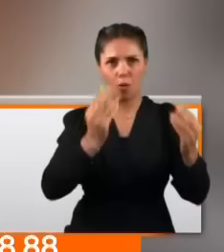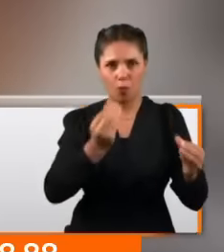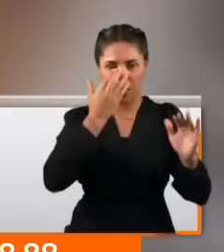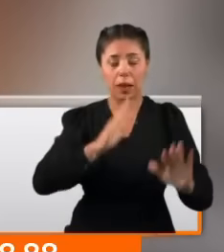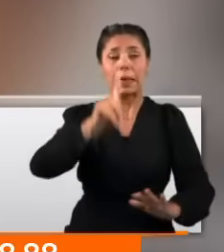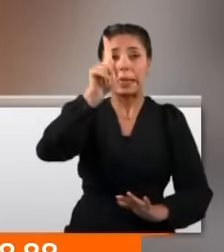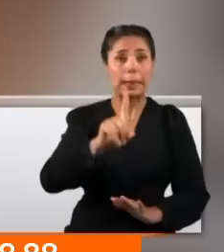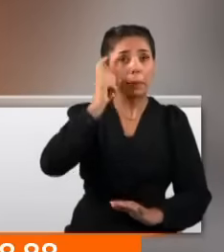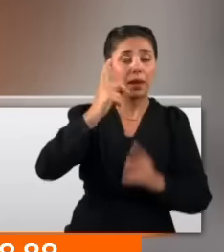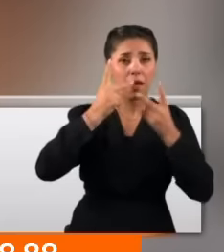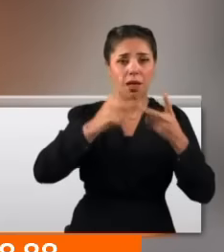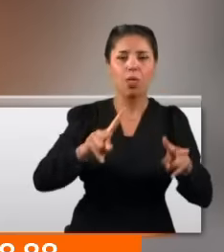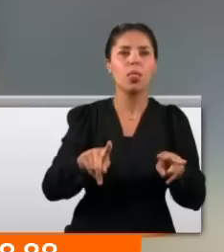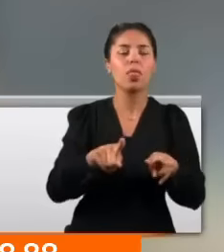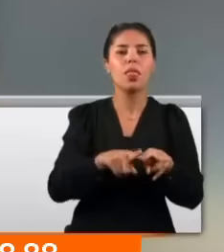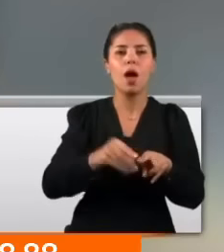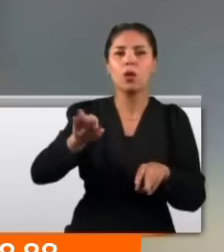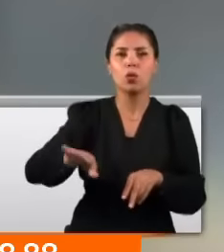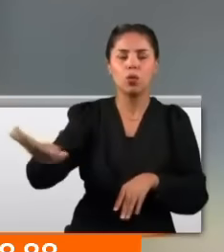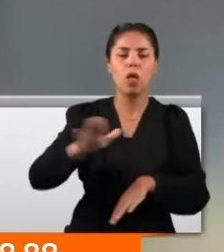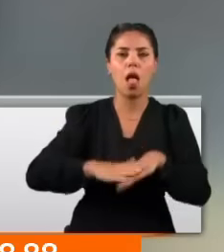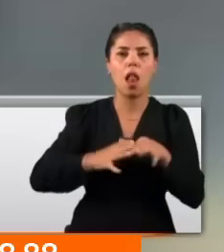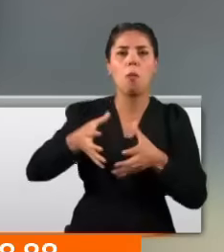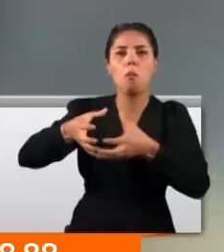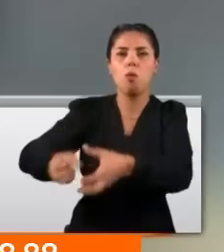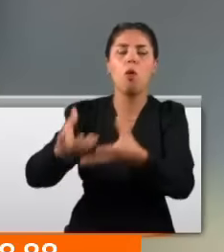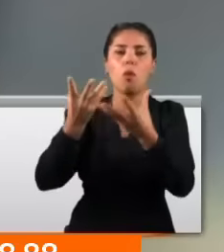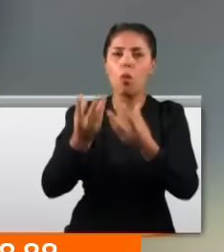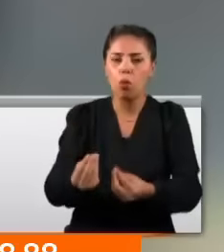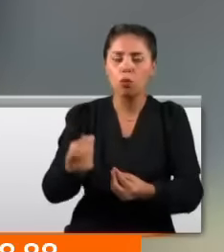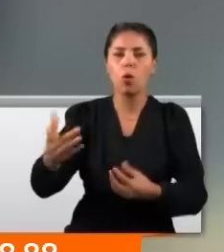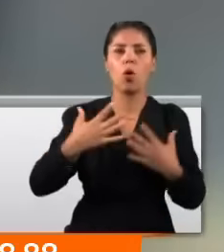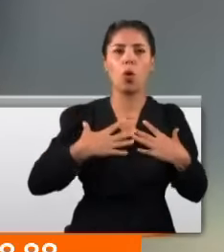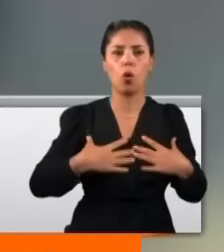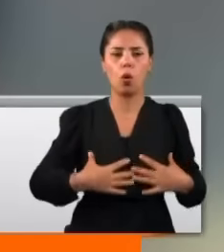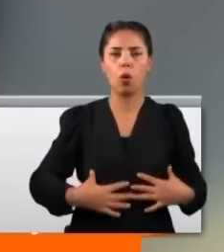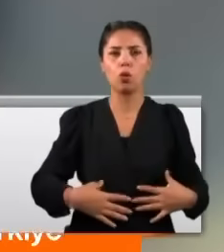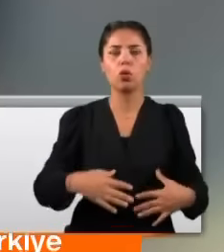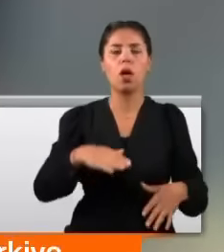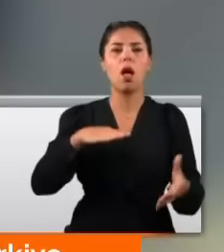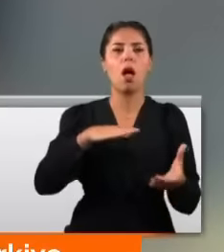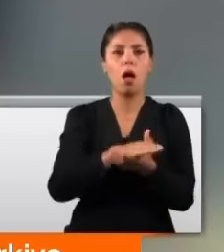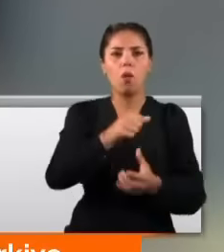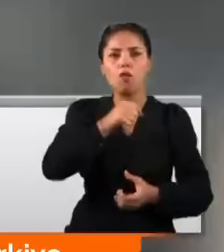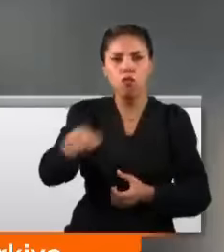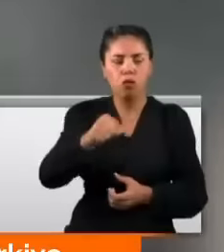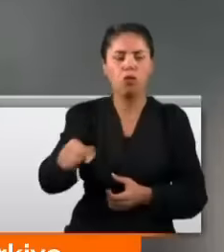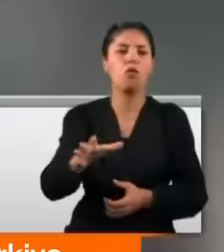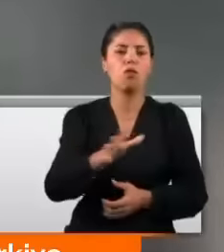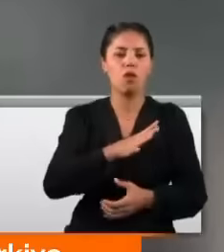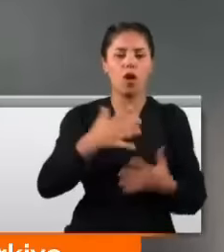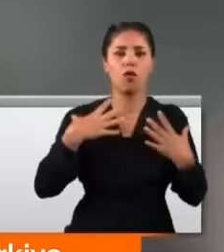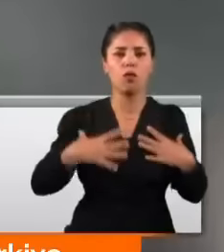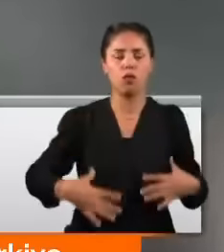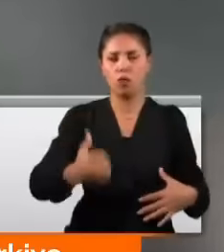bilgi açıklandı. Narin elle boğularak öldürüldü. Kız çocuğunun göğüs bölgesine tekme ve yumrukla vurulmuştu.